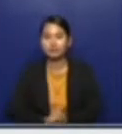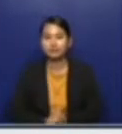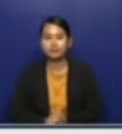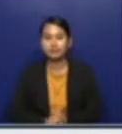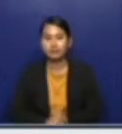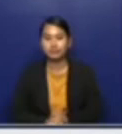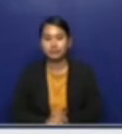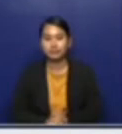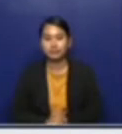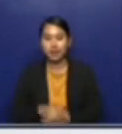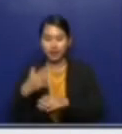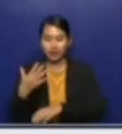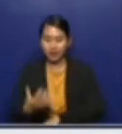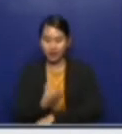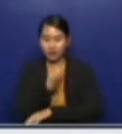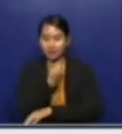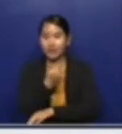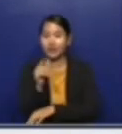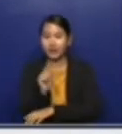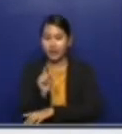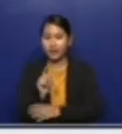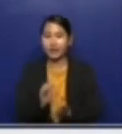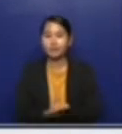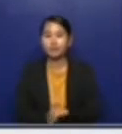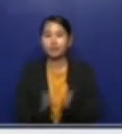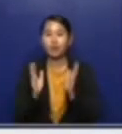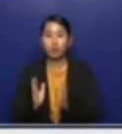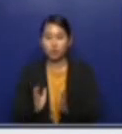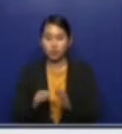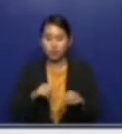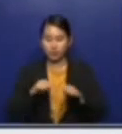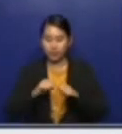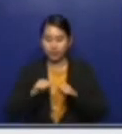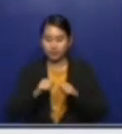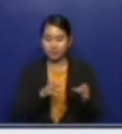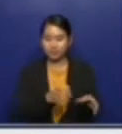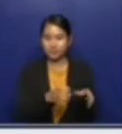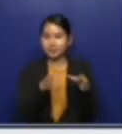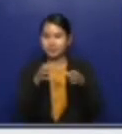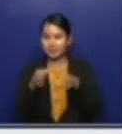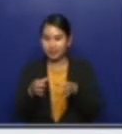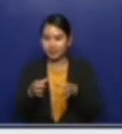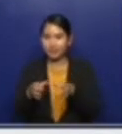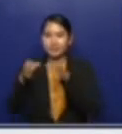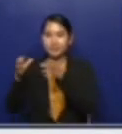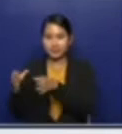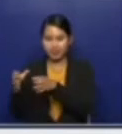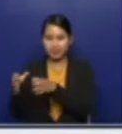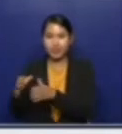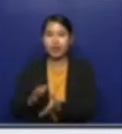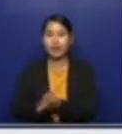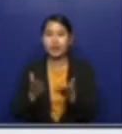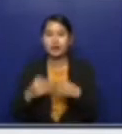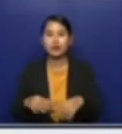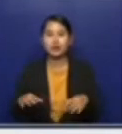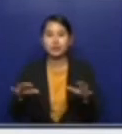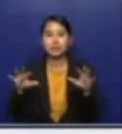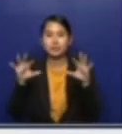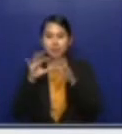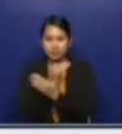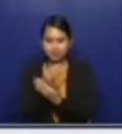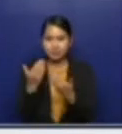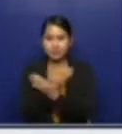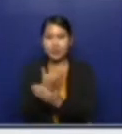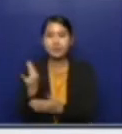ในทางการเมืองเนี่ยคนรุ่นใหม่ขยับมาล้านหนึ่งคนรุ่นเก่าหายไปล้านหนึ่งเนี่ยทางการเมืองมันจะเปลี่ยนอยู่2ล้านท่านประธ